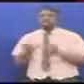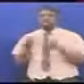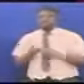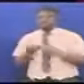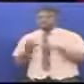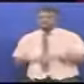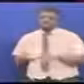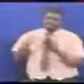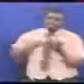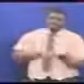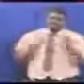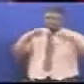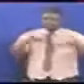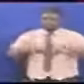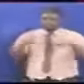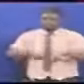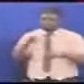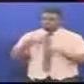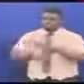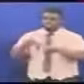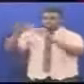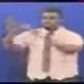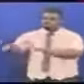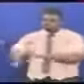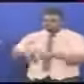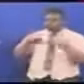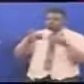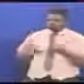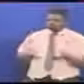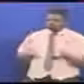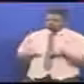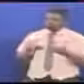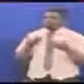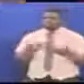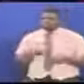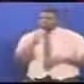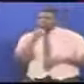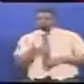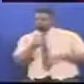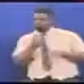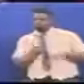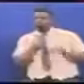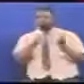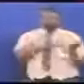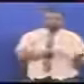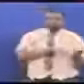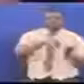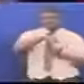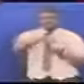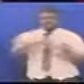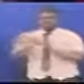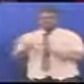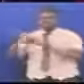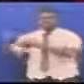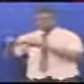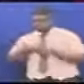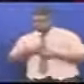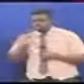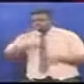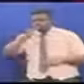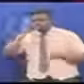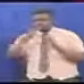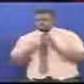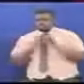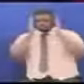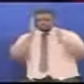humu. Kwa hiyo isije ikachukuliwa kwamba anayefia kwenye kituo cha polisi ni kwamba ameteswa. Na ndio maana